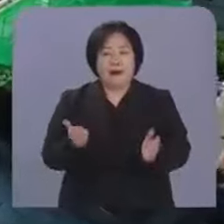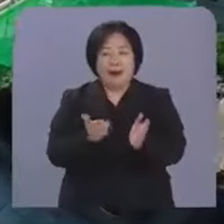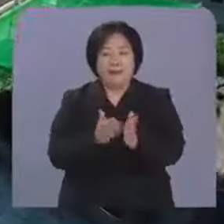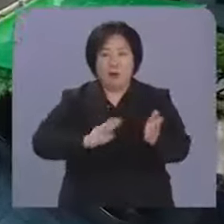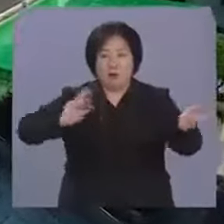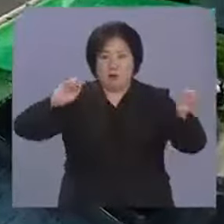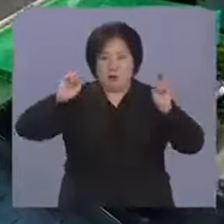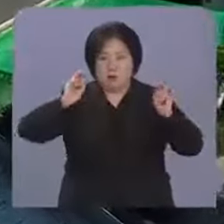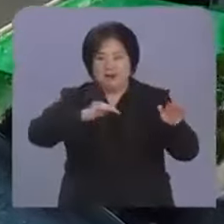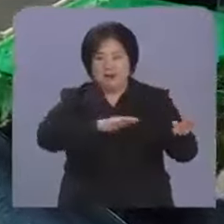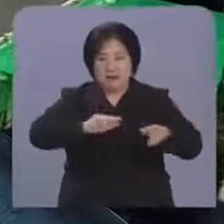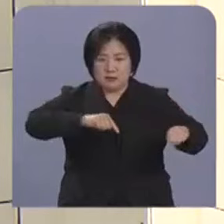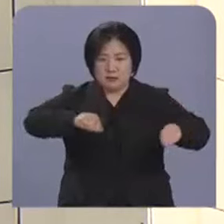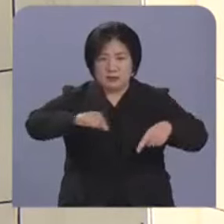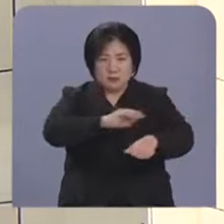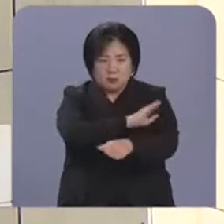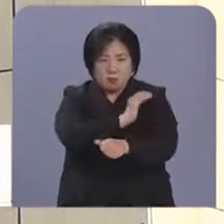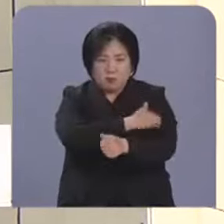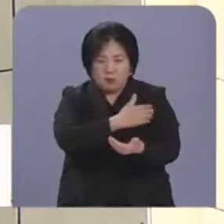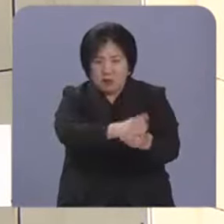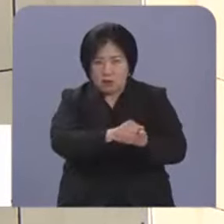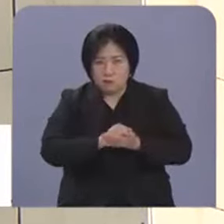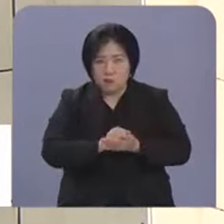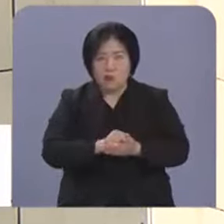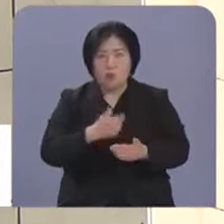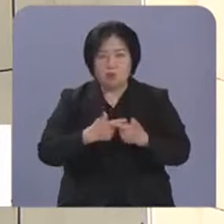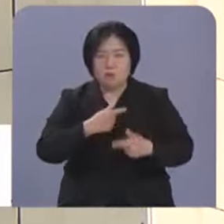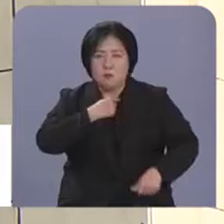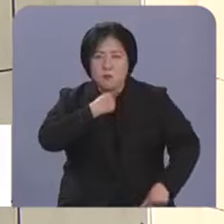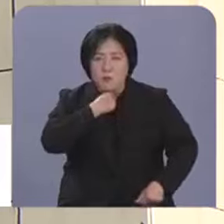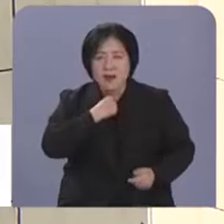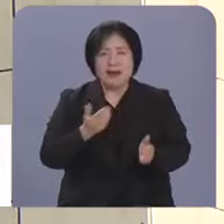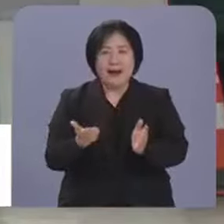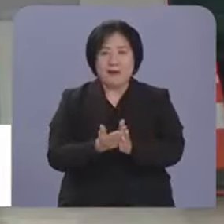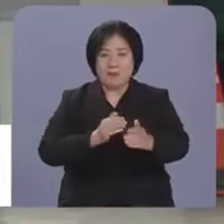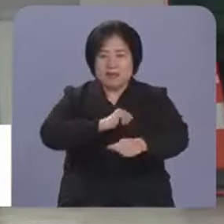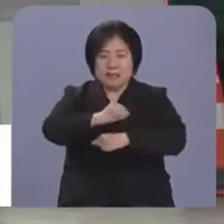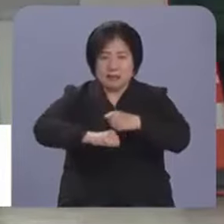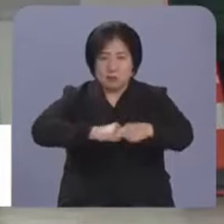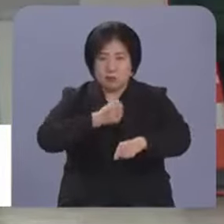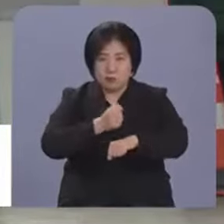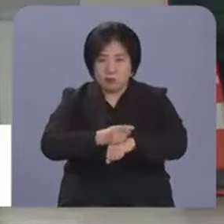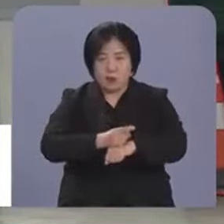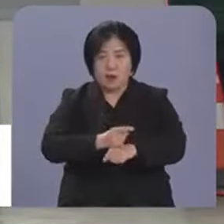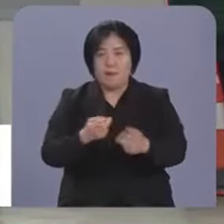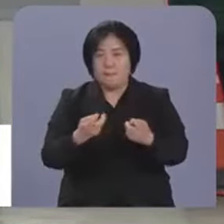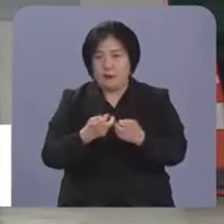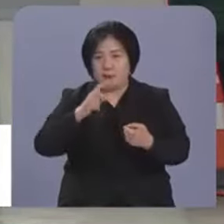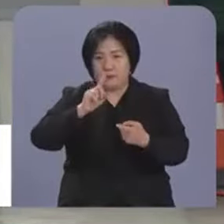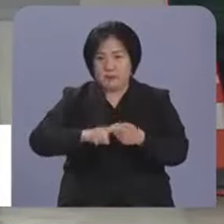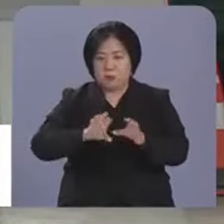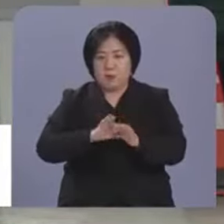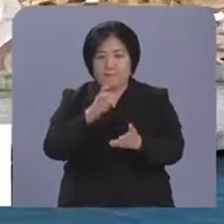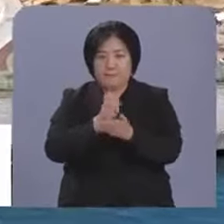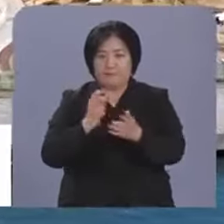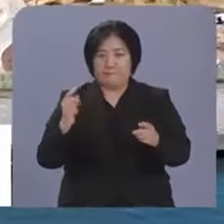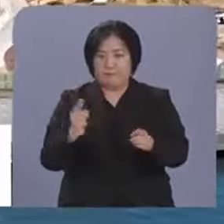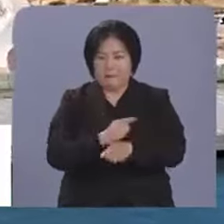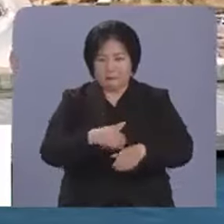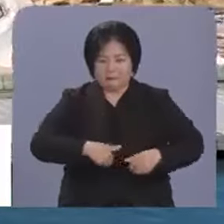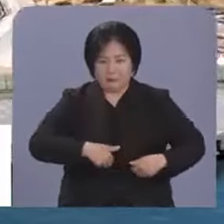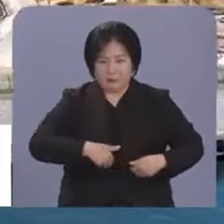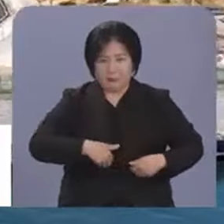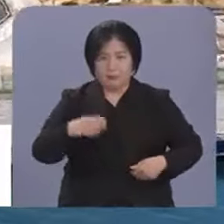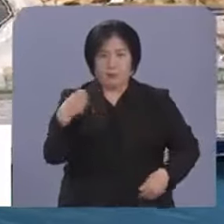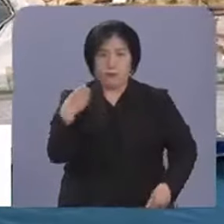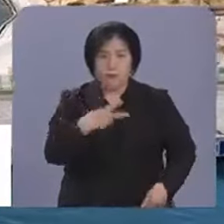항만공사의 해양 자치권 확보 등 부산의 숙원, 항만 자율성 강화도 관련법 개정이 필요합니다.